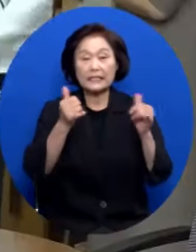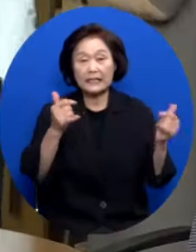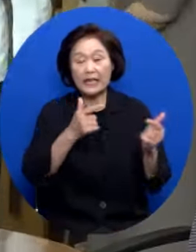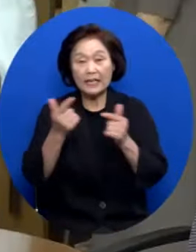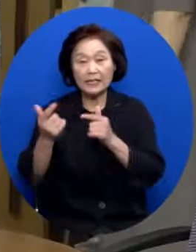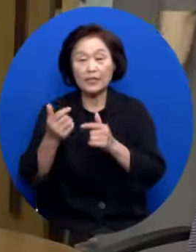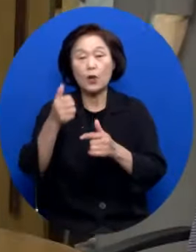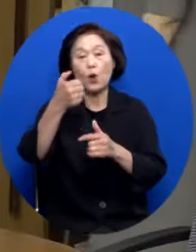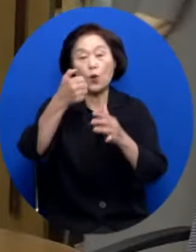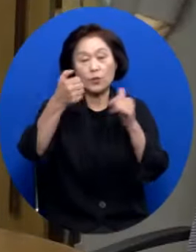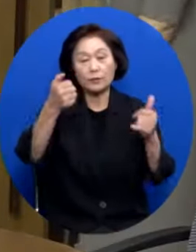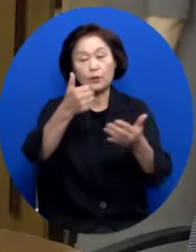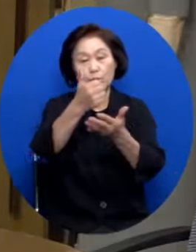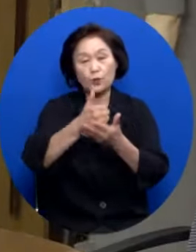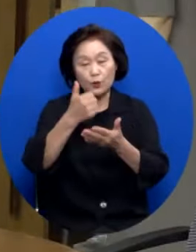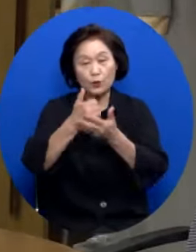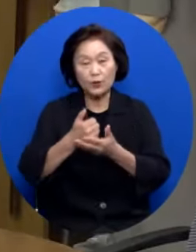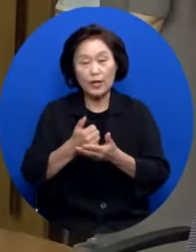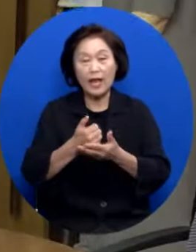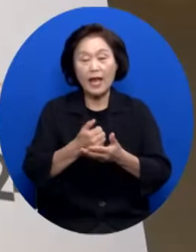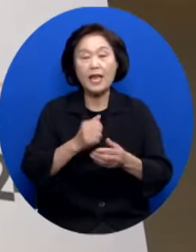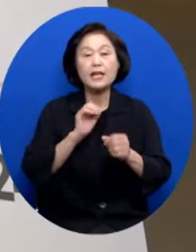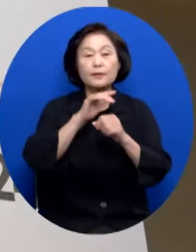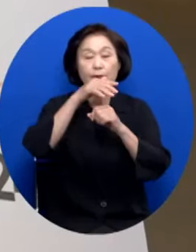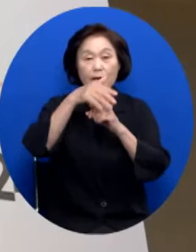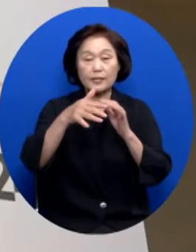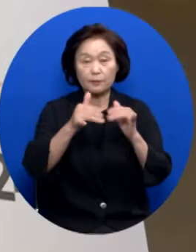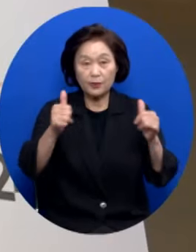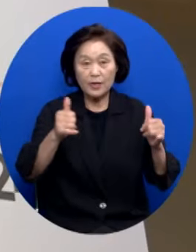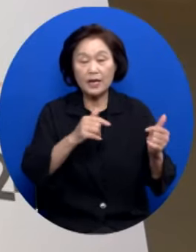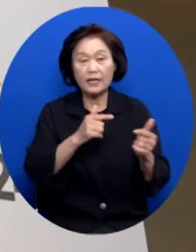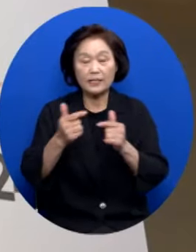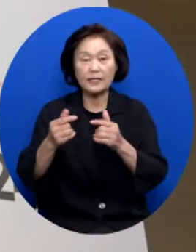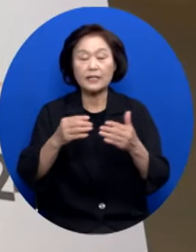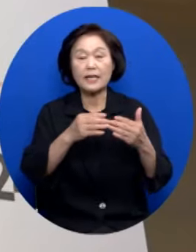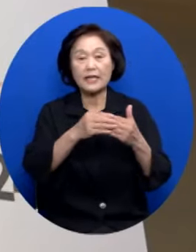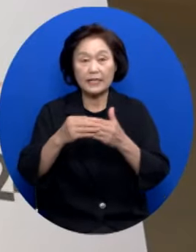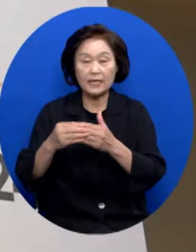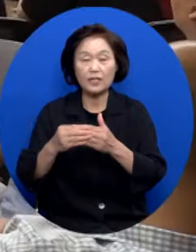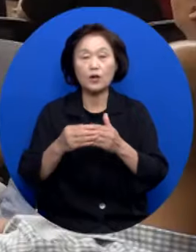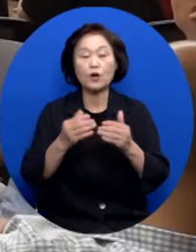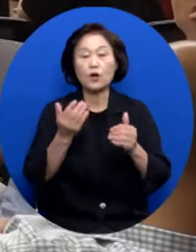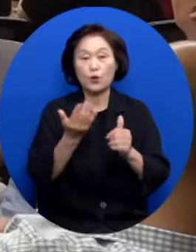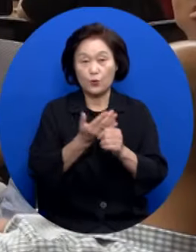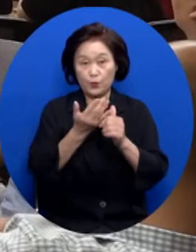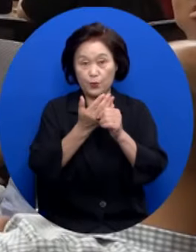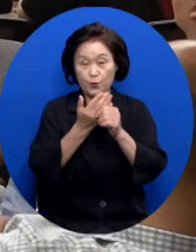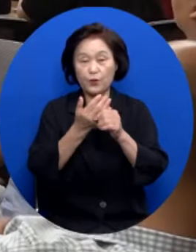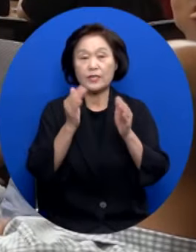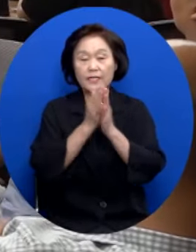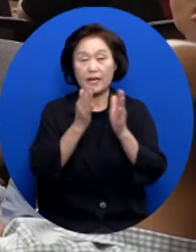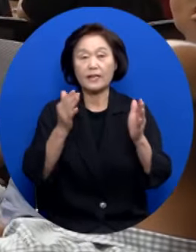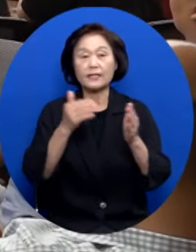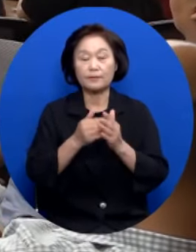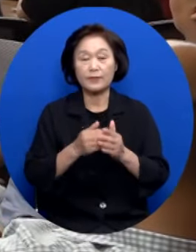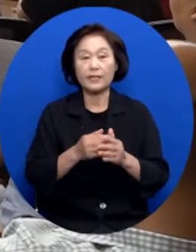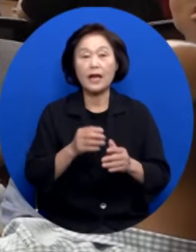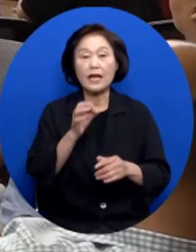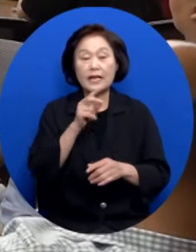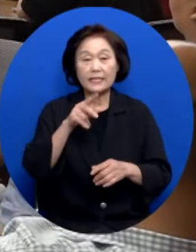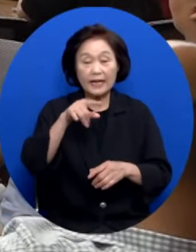초청해 2024 횃불 디아스포라 리더십 훈련 프로젝트를 시작했습니다. 1일 서울 양재